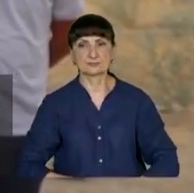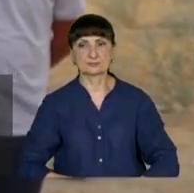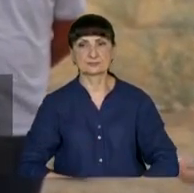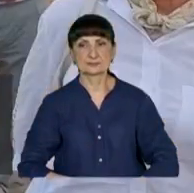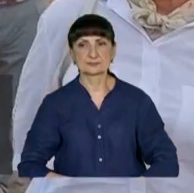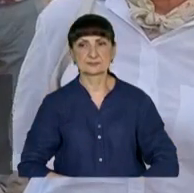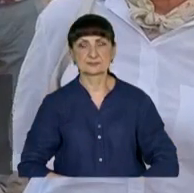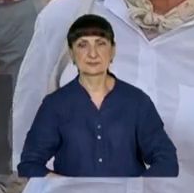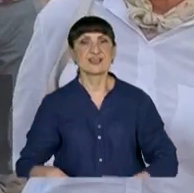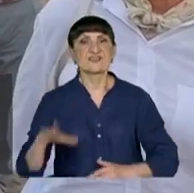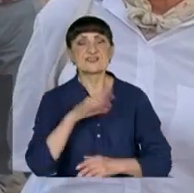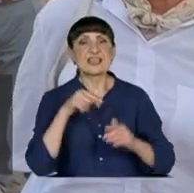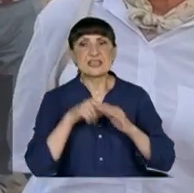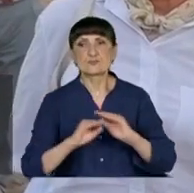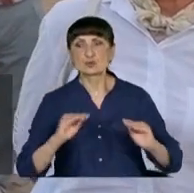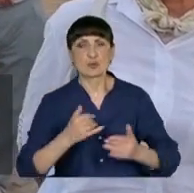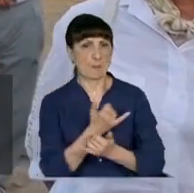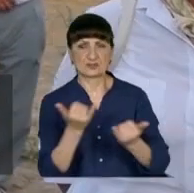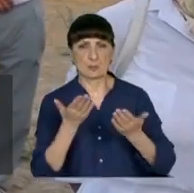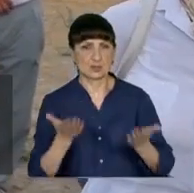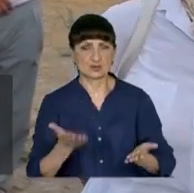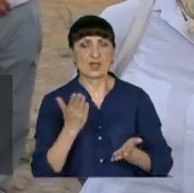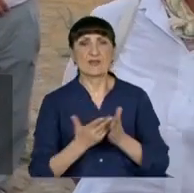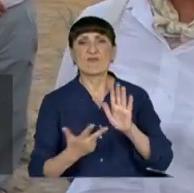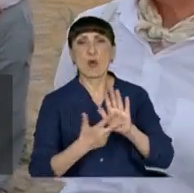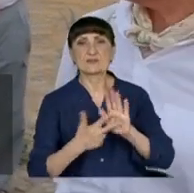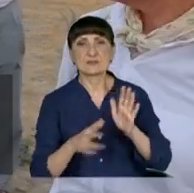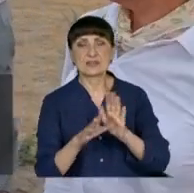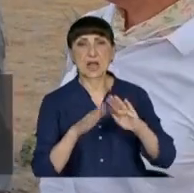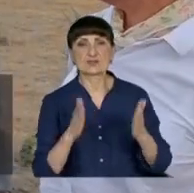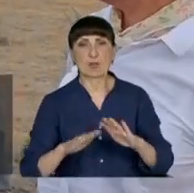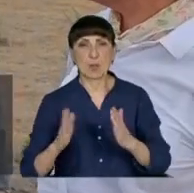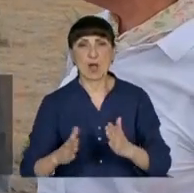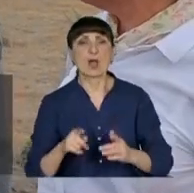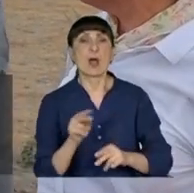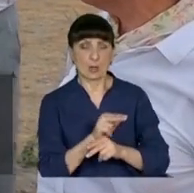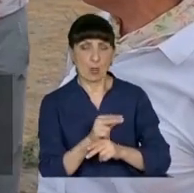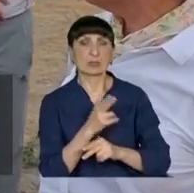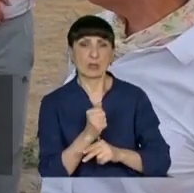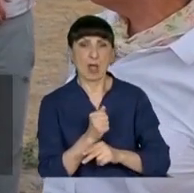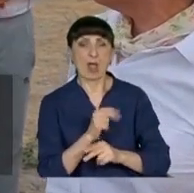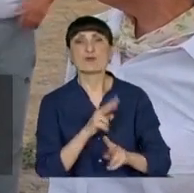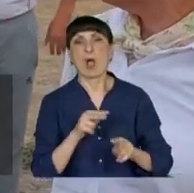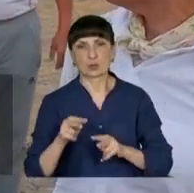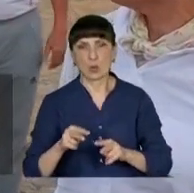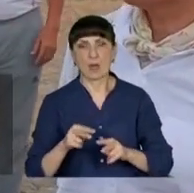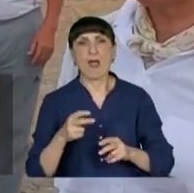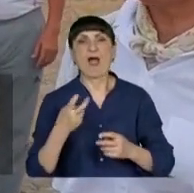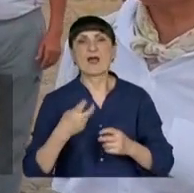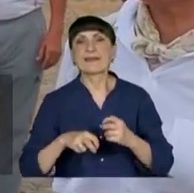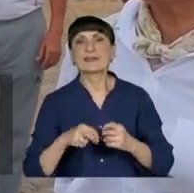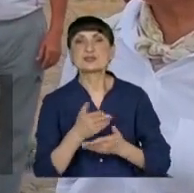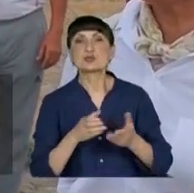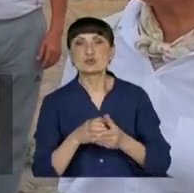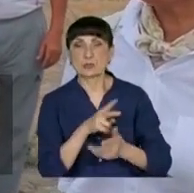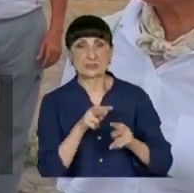перебой вся инфраструктура здесь обеспечена есть восем трансформаторов сейчас некоторые из них на ремонте всё это на контроле аварийная служба следит за